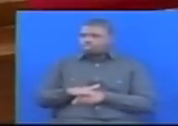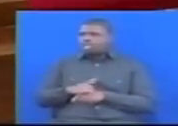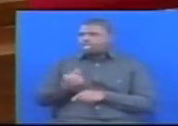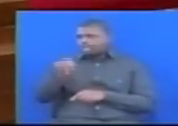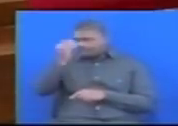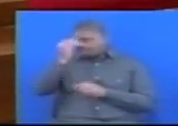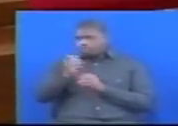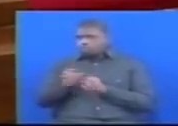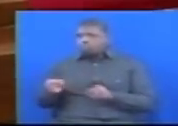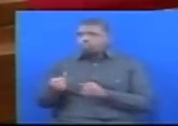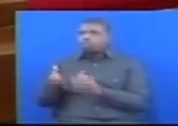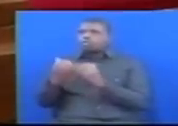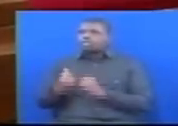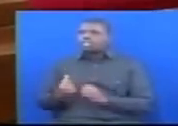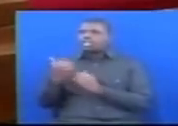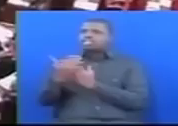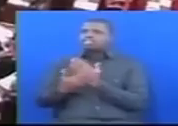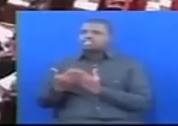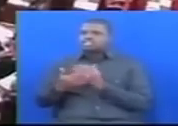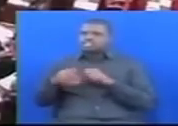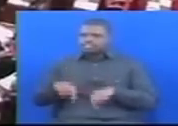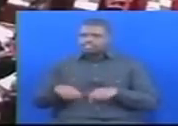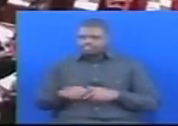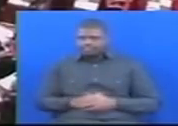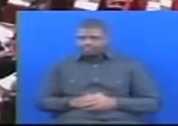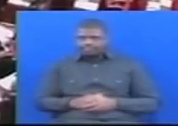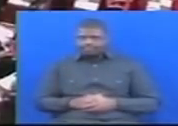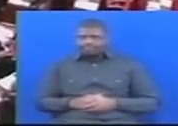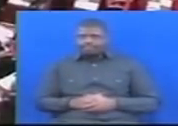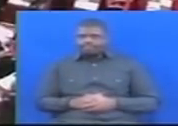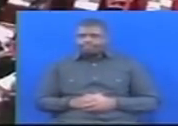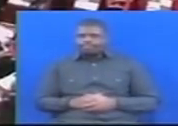maalum wanaohitajika nchini.